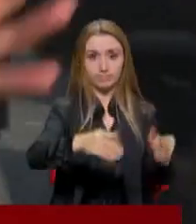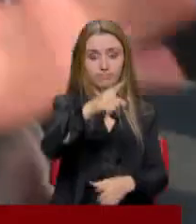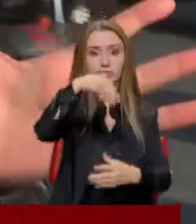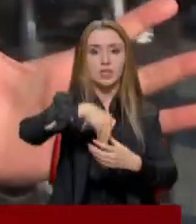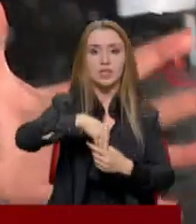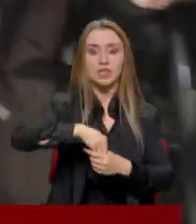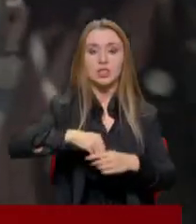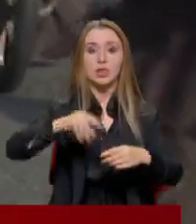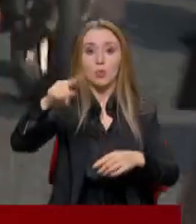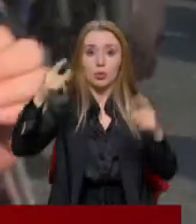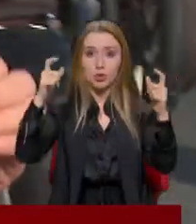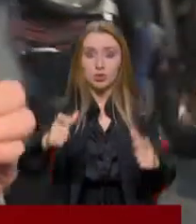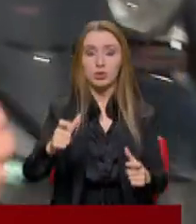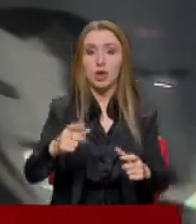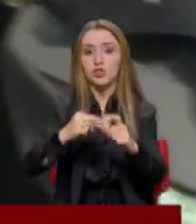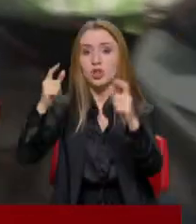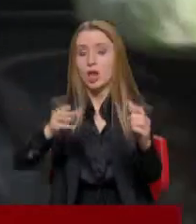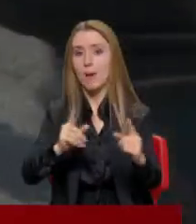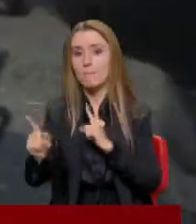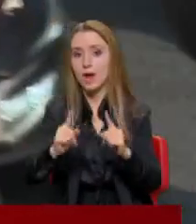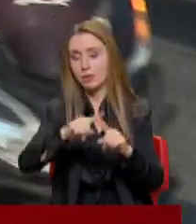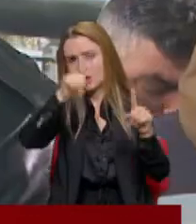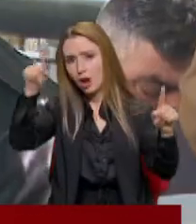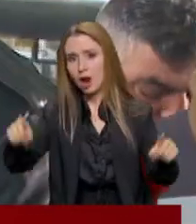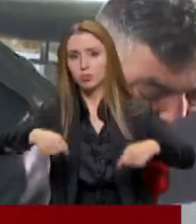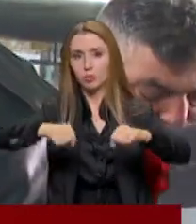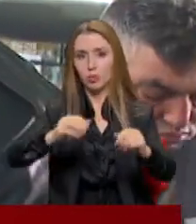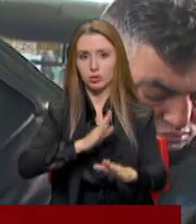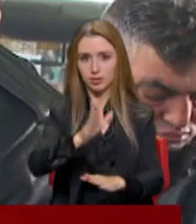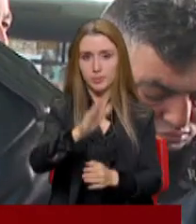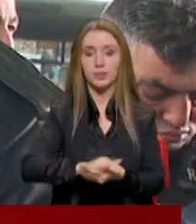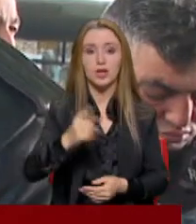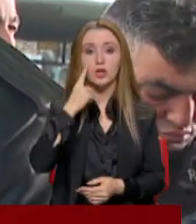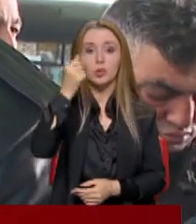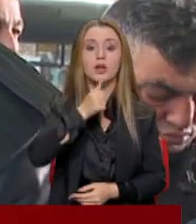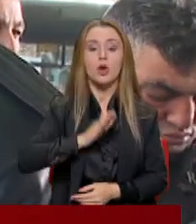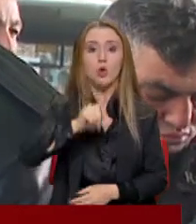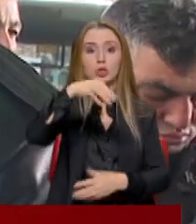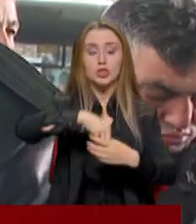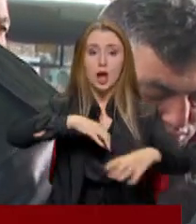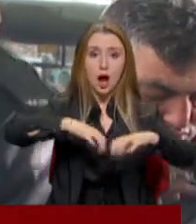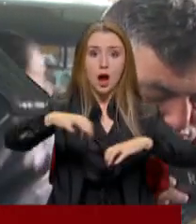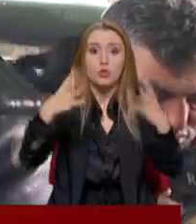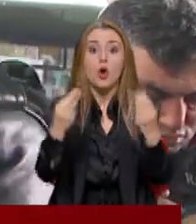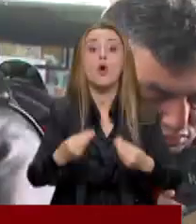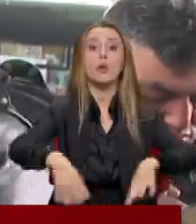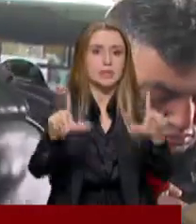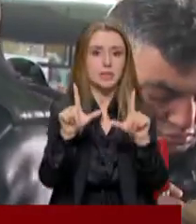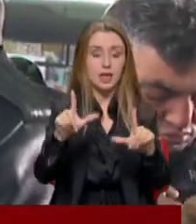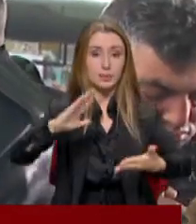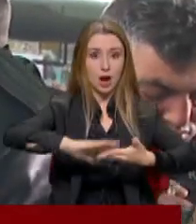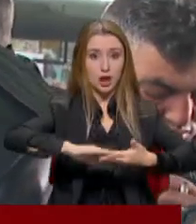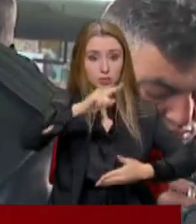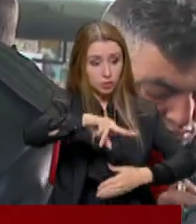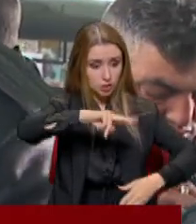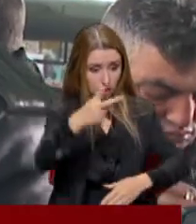için zincirli kuyudan çağlay anaki Adalet sürüşünde Somali cumhurbaşkan oğlu diye ayrıcalık göreceksin diye bir şey yok En azından arkadaşımız